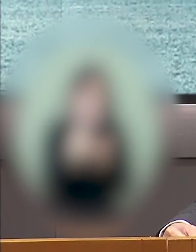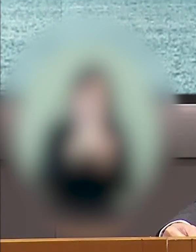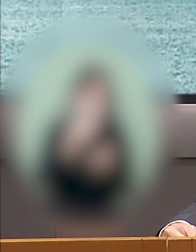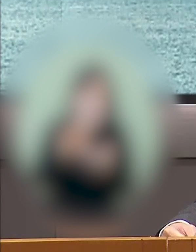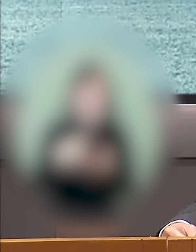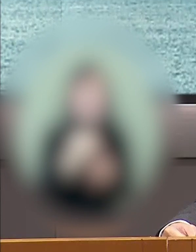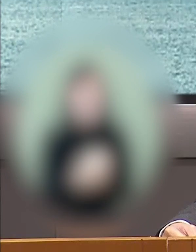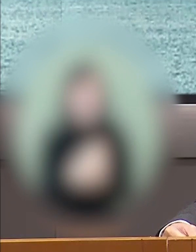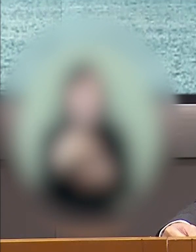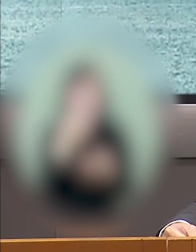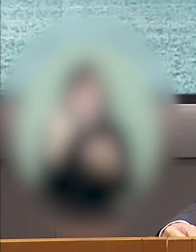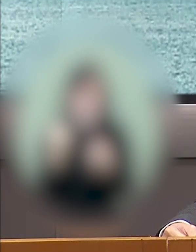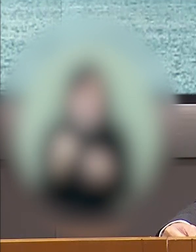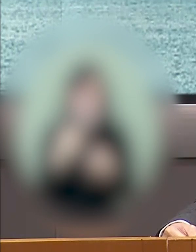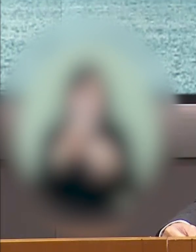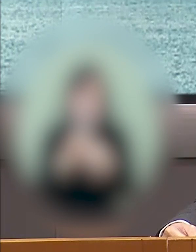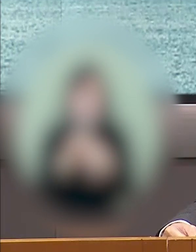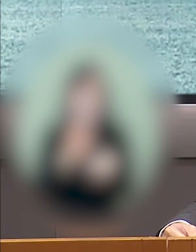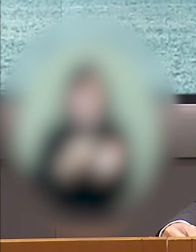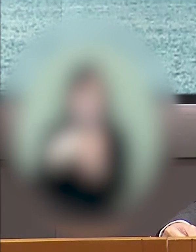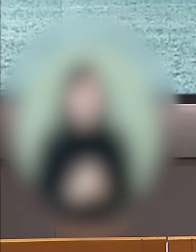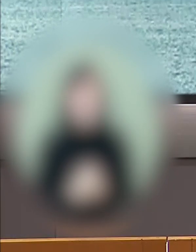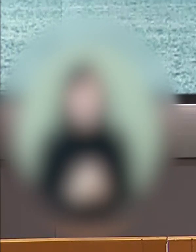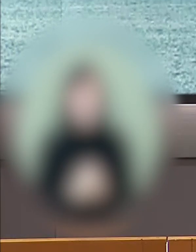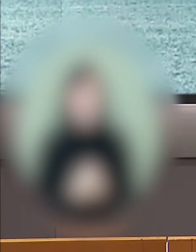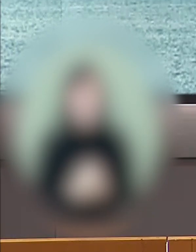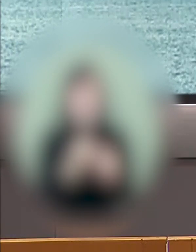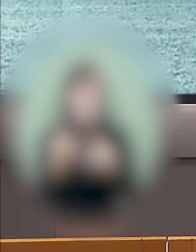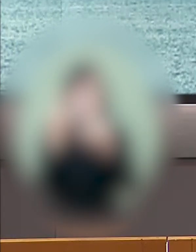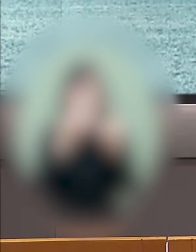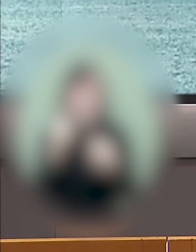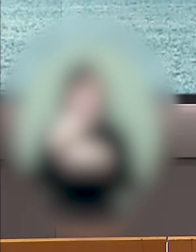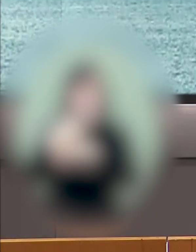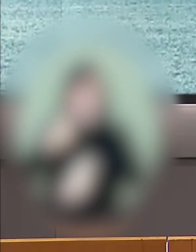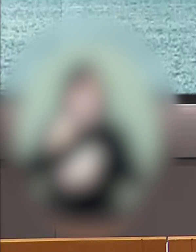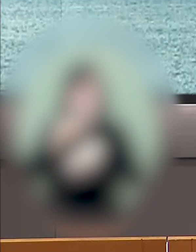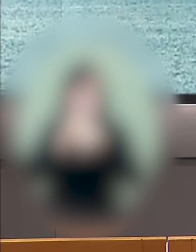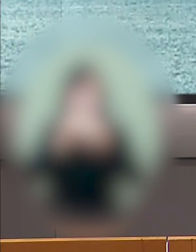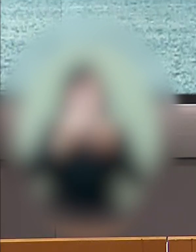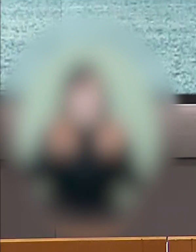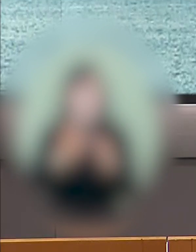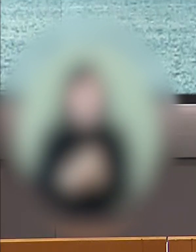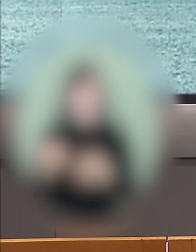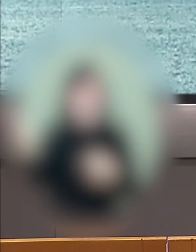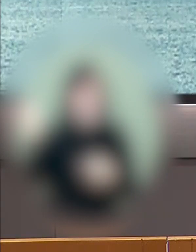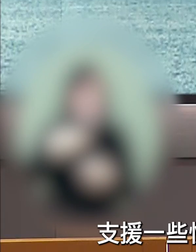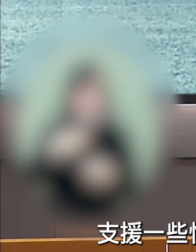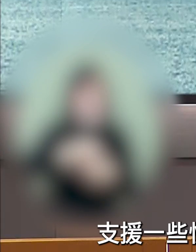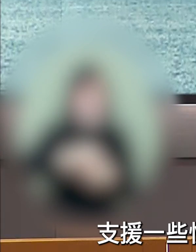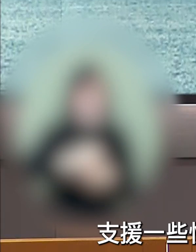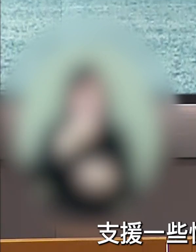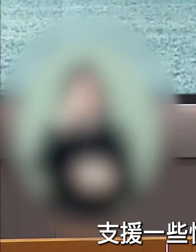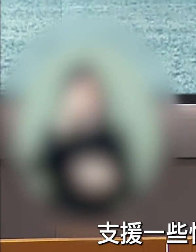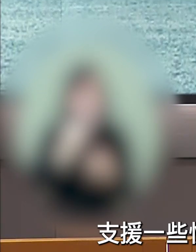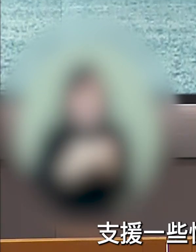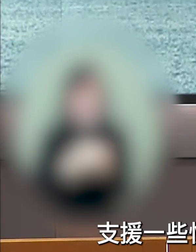18330019獲得相關的防疫資訊。申報系統推出之後，我們期望可以加快政府去支援